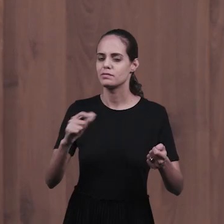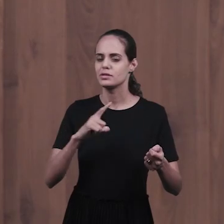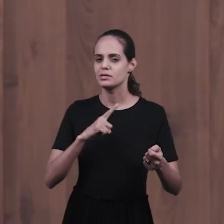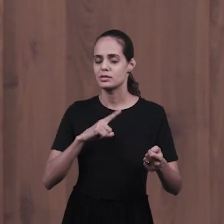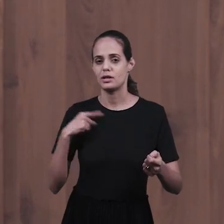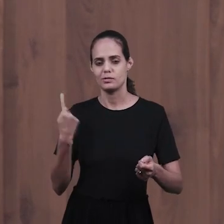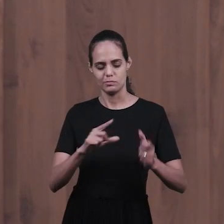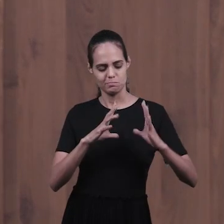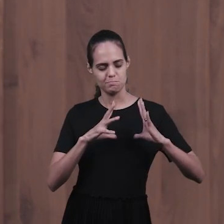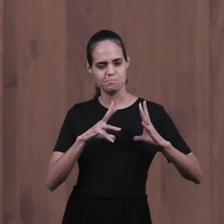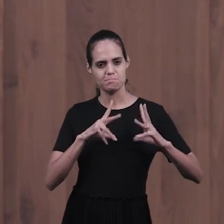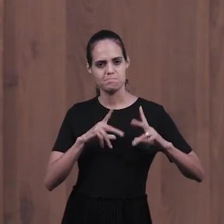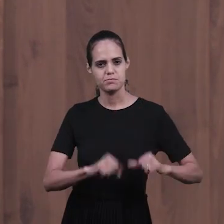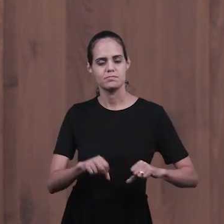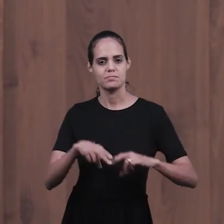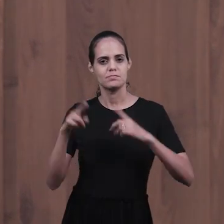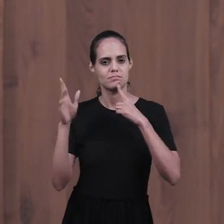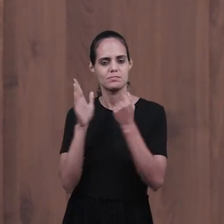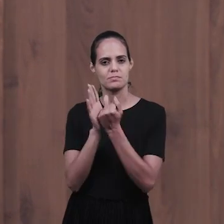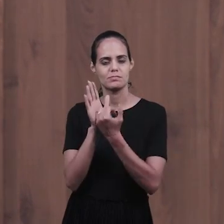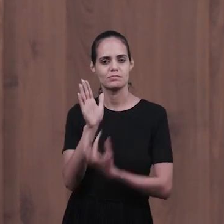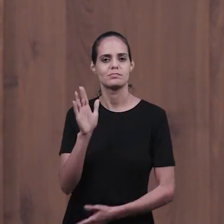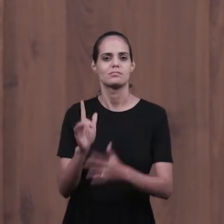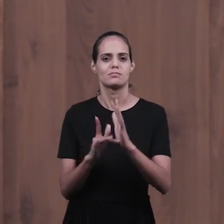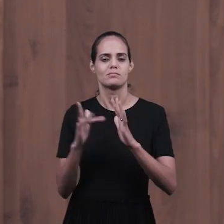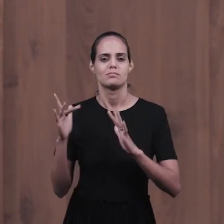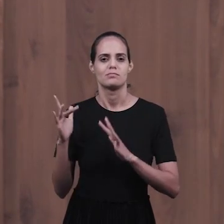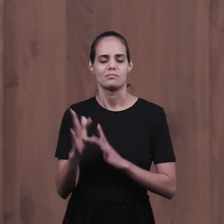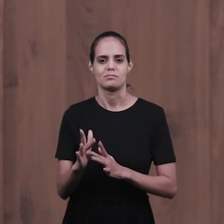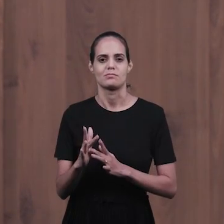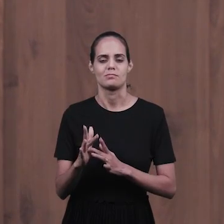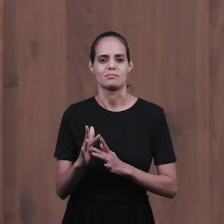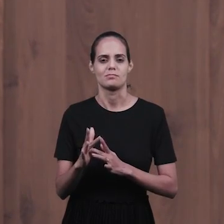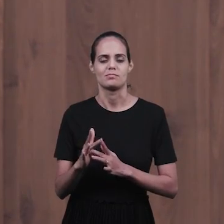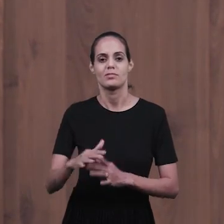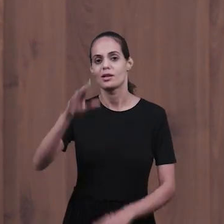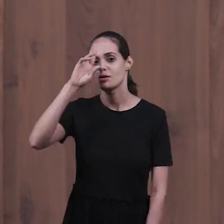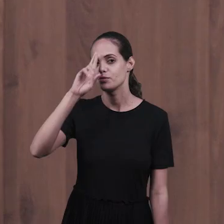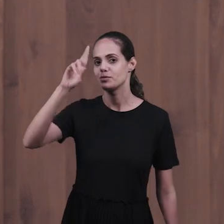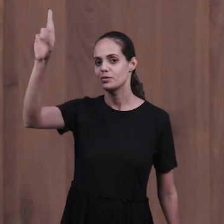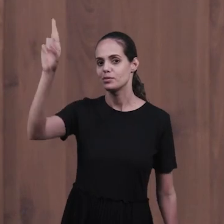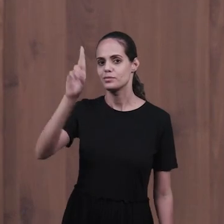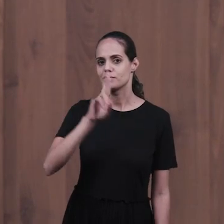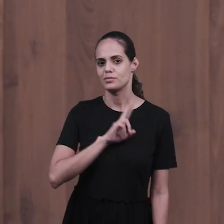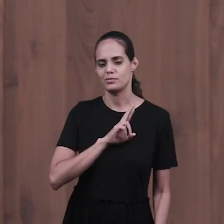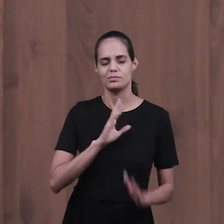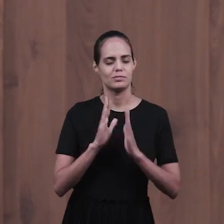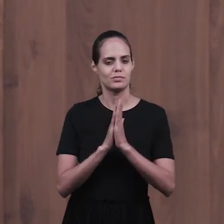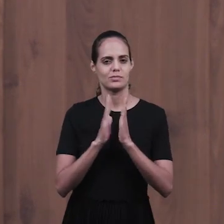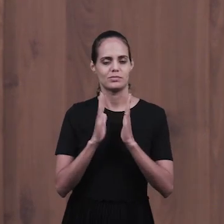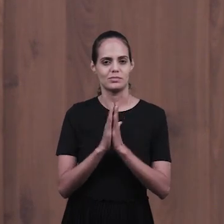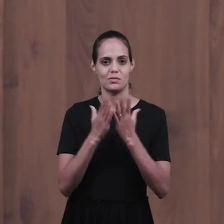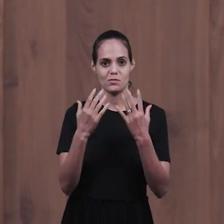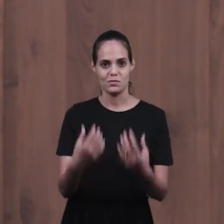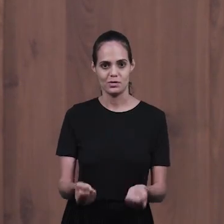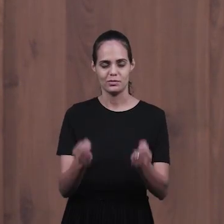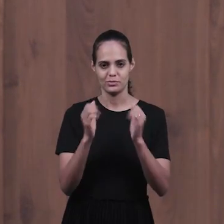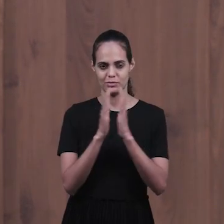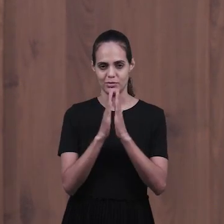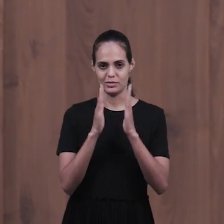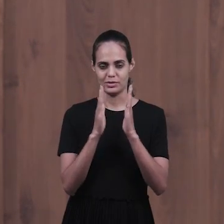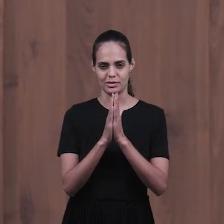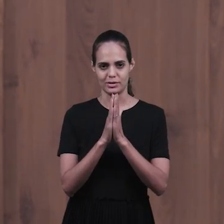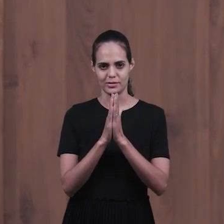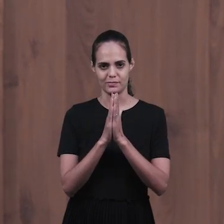sommes purifiés par le sang de Jésus. Et le Seigneur entend notre prière. Nous allons prier avec